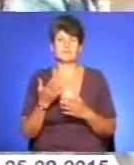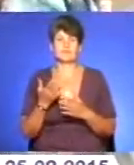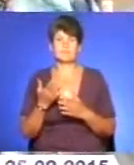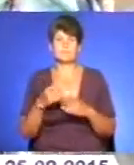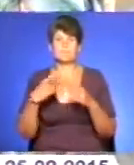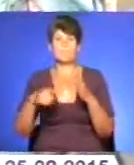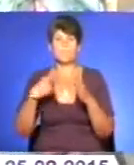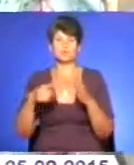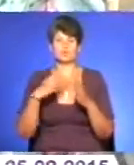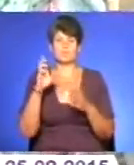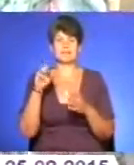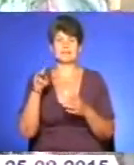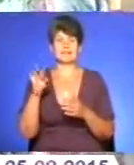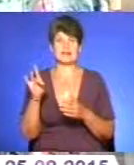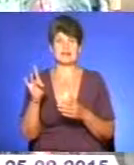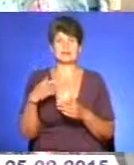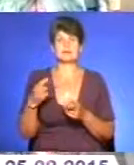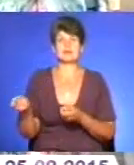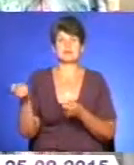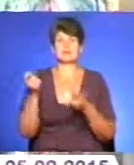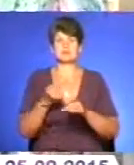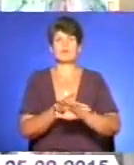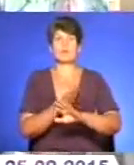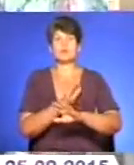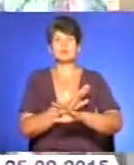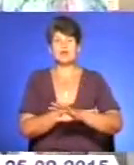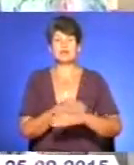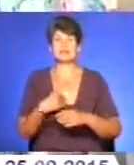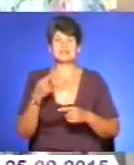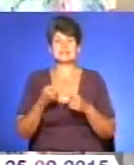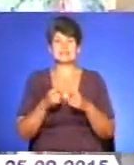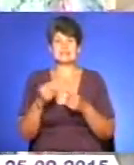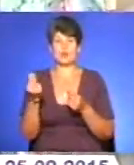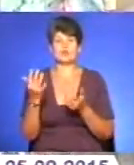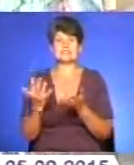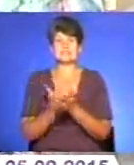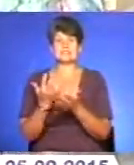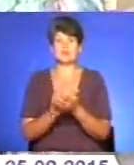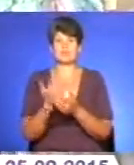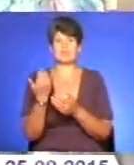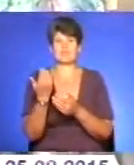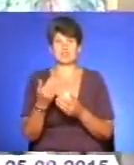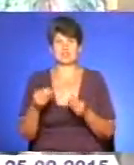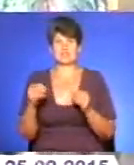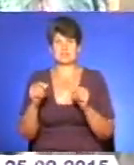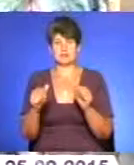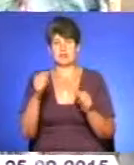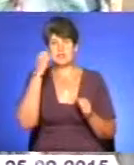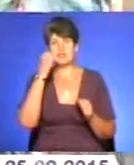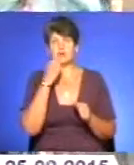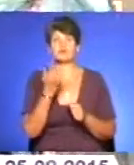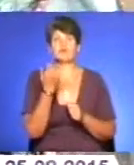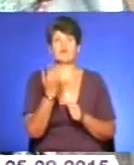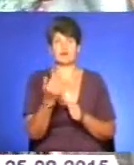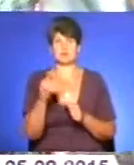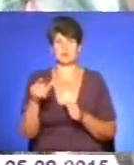мотори для БТРів. Їх доставляли на Полтаву, і ми ці кошти заробляли на вашій землі, дякуючи вашим